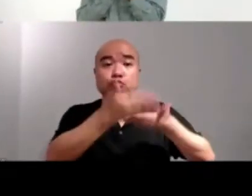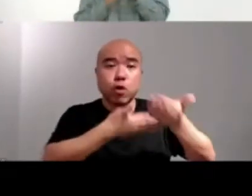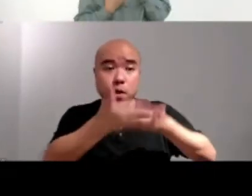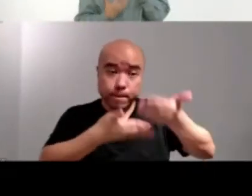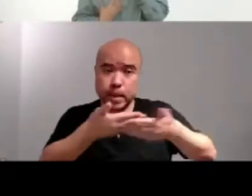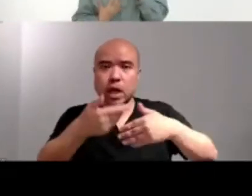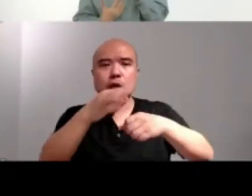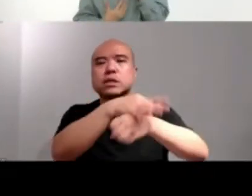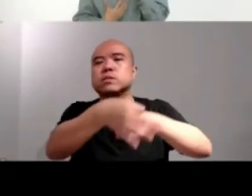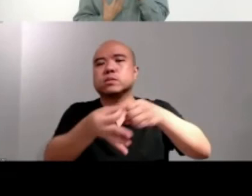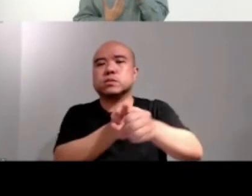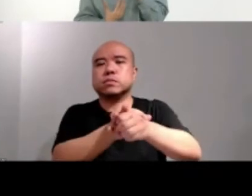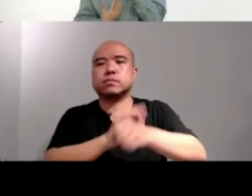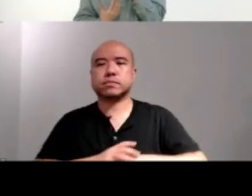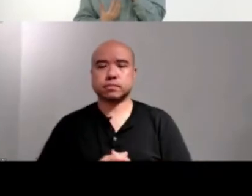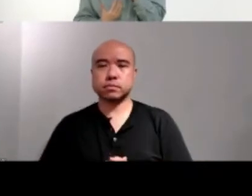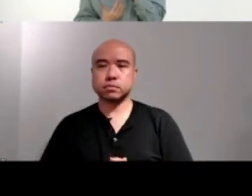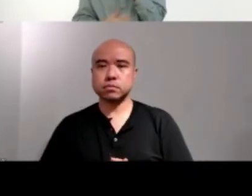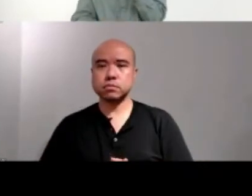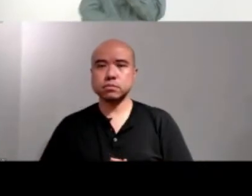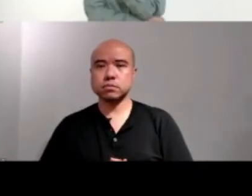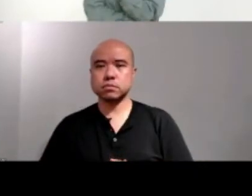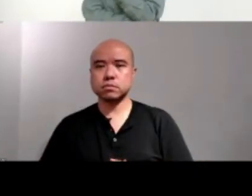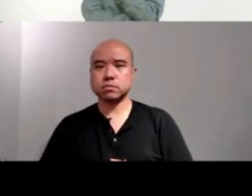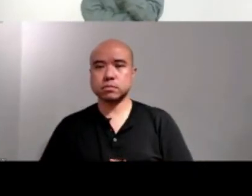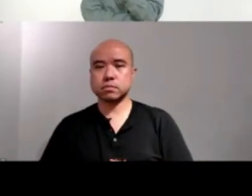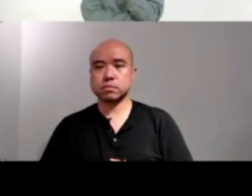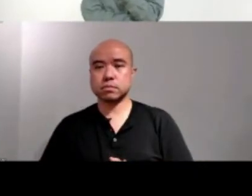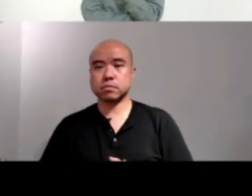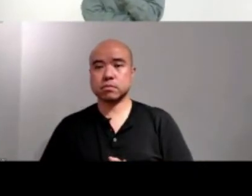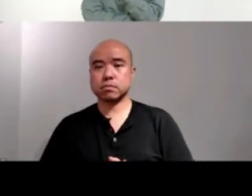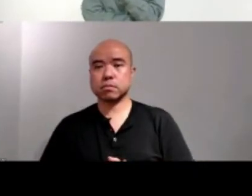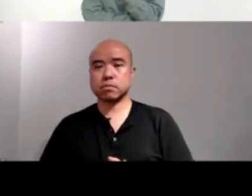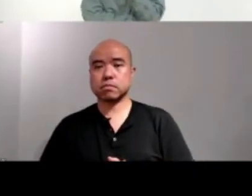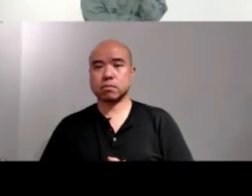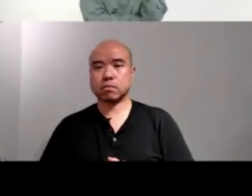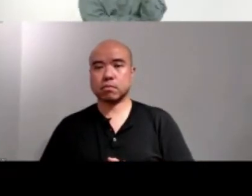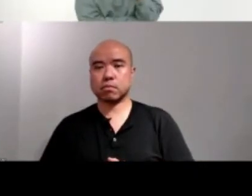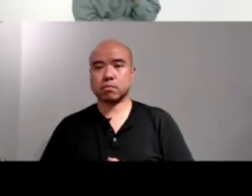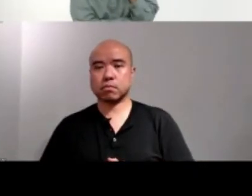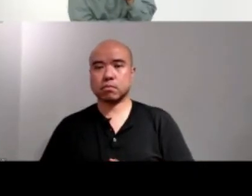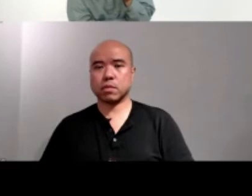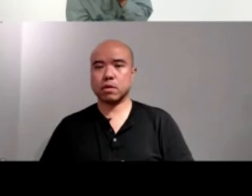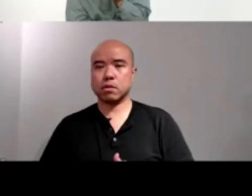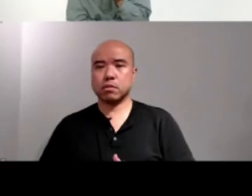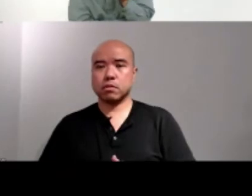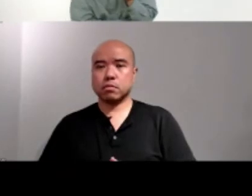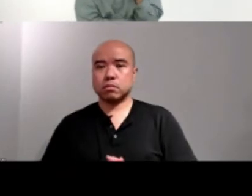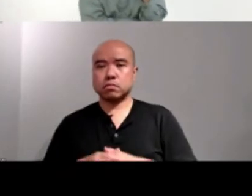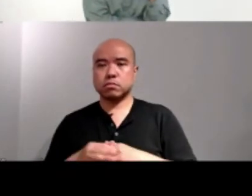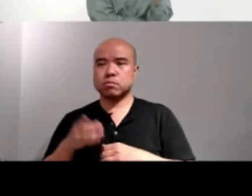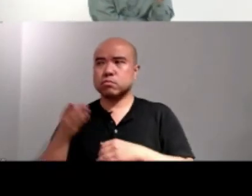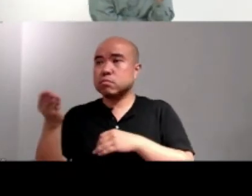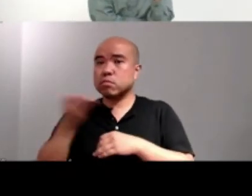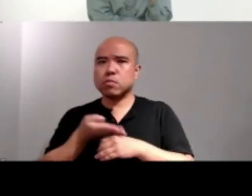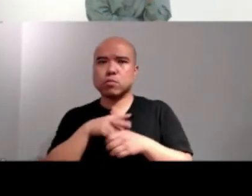頭先我講嘅都係一啲網上面發生嘅事啦。跟住你哋會問啊，咁佢其實點樣營運㗎？你